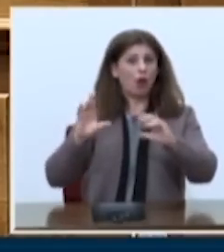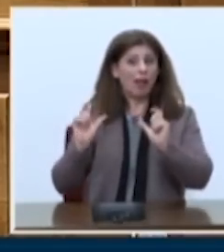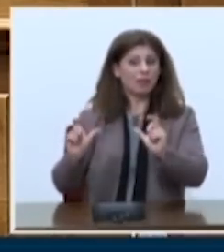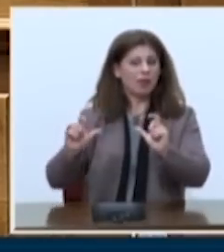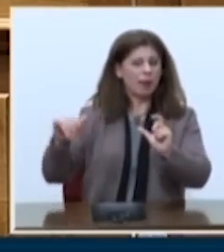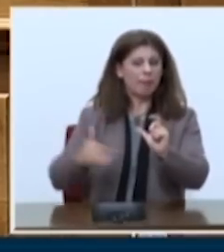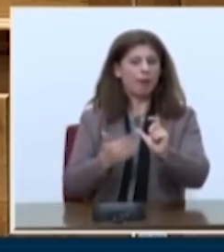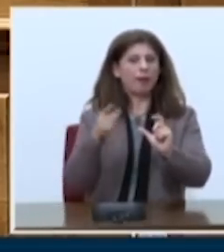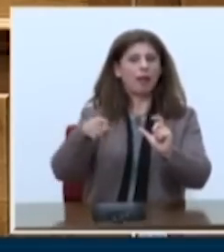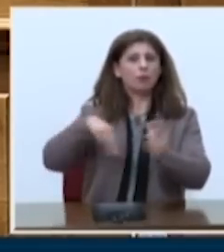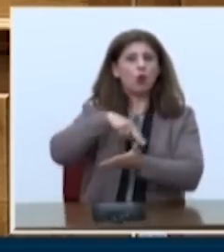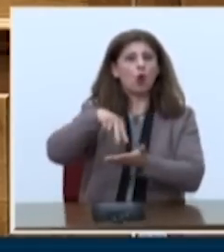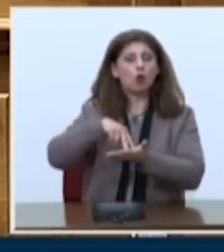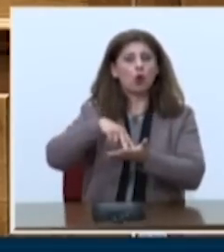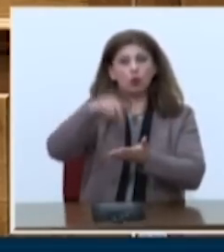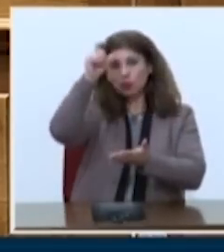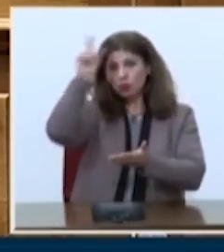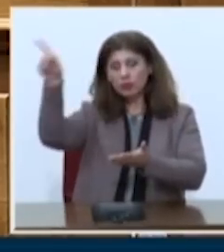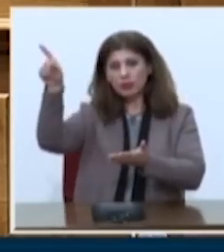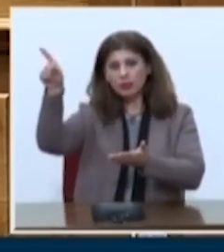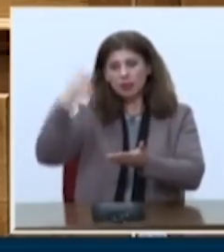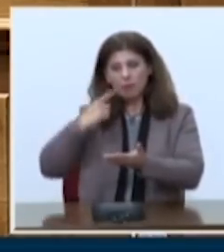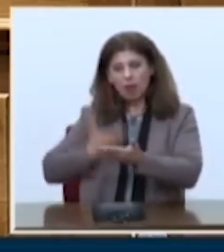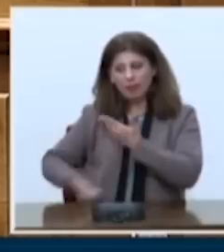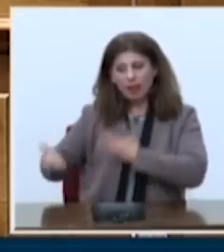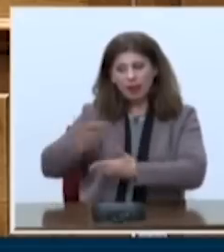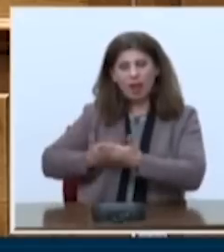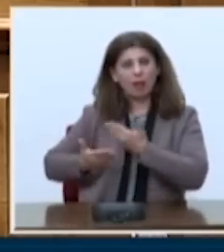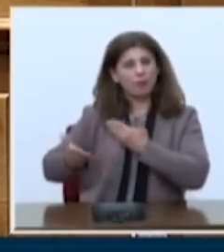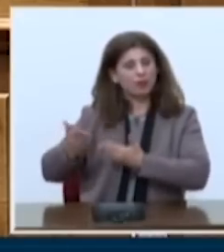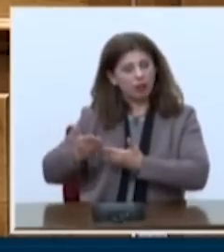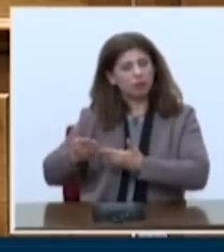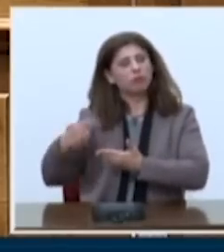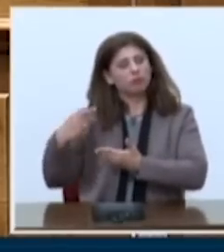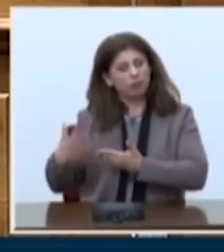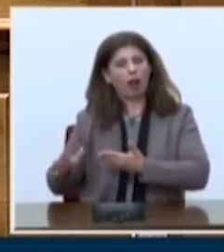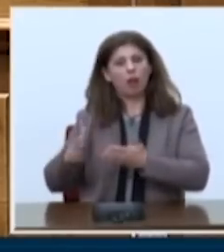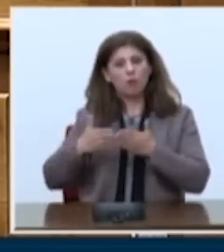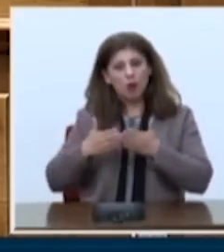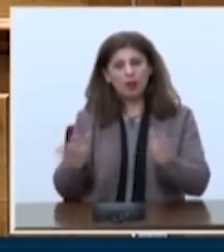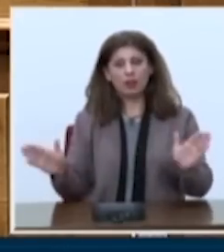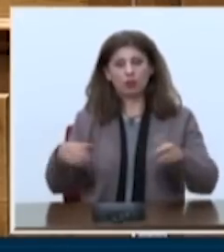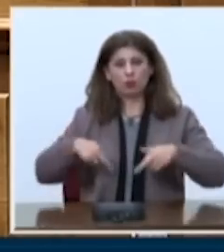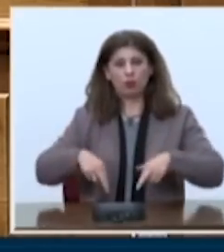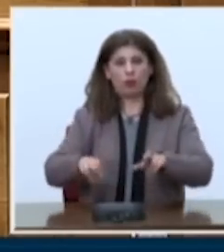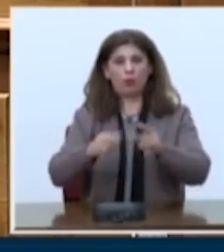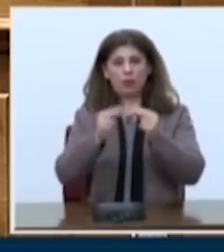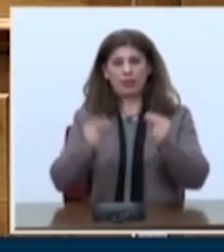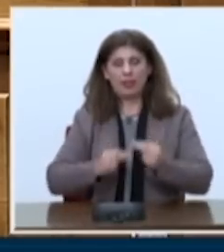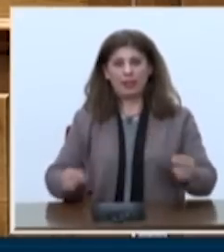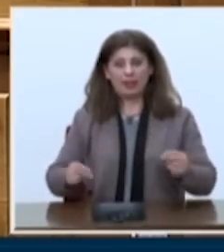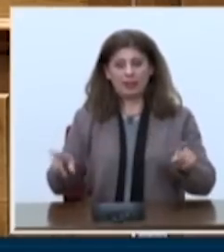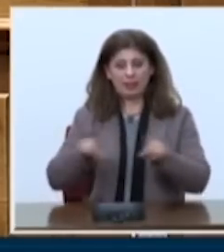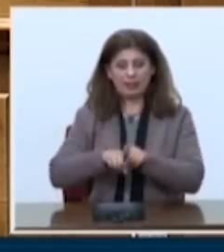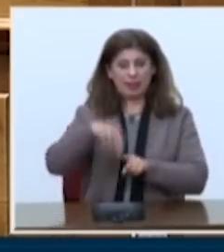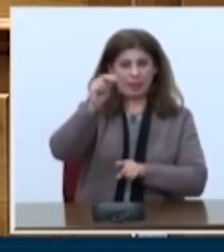ο ρόλος προωθείται μέσα από ανταλλάγματα και παζάρια που ανοίγουν το δρόμο για λύσεις συνεκμετάλλευσης,